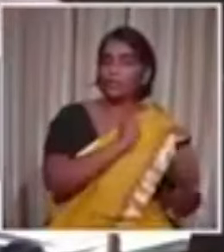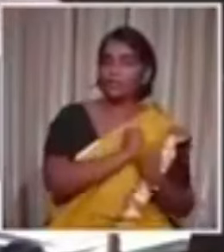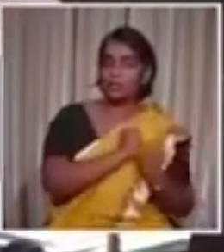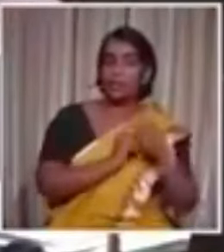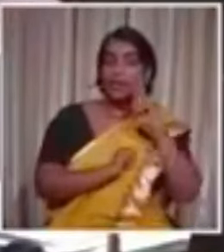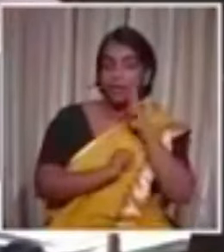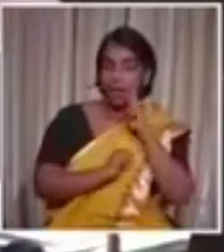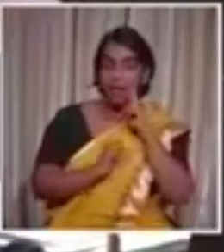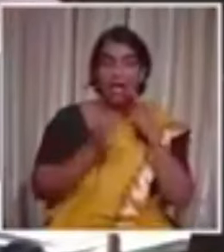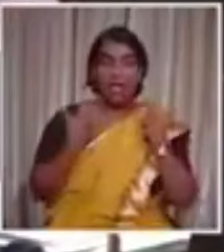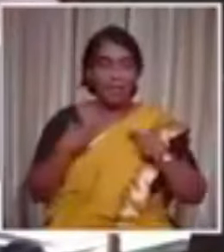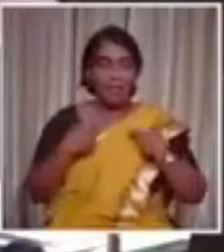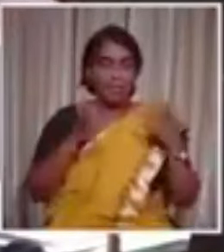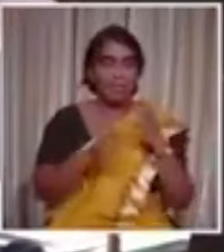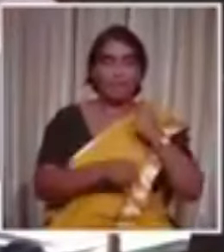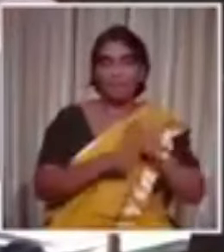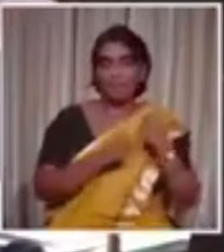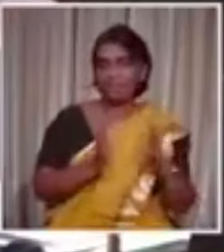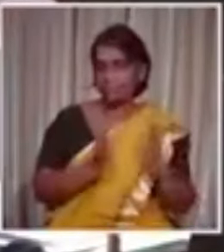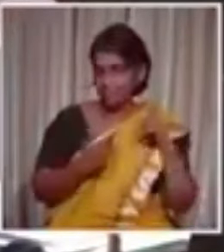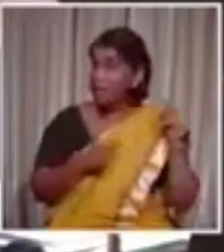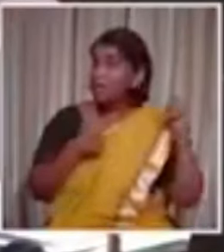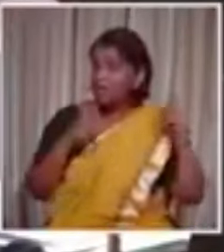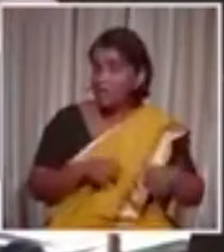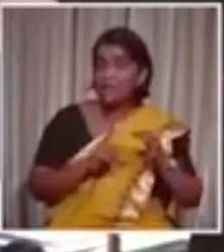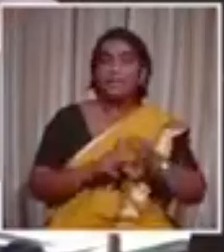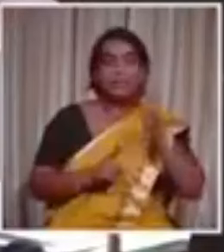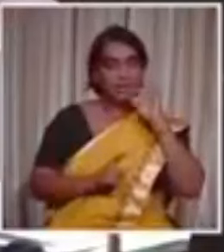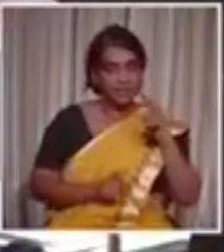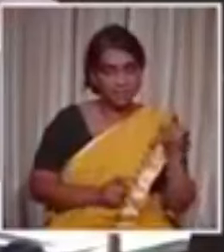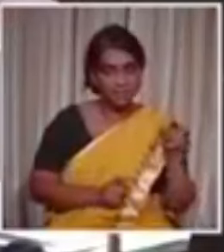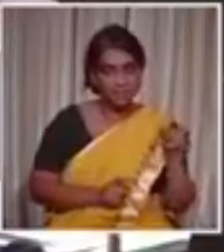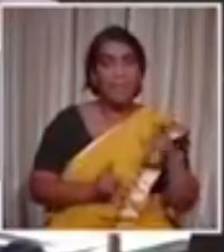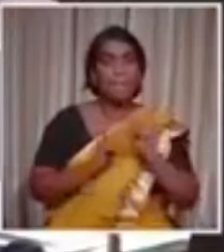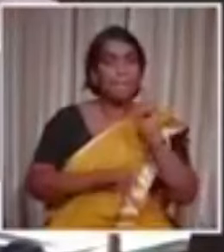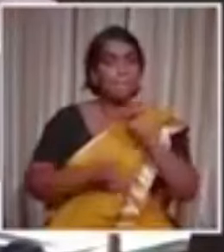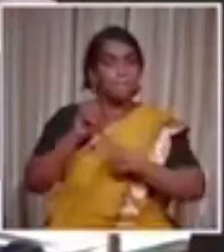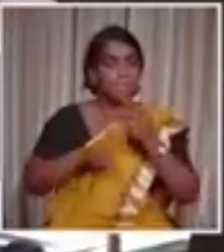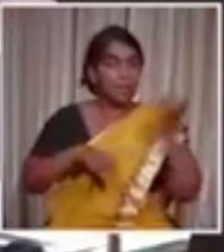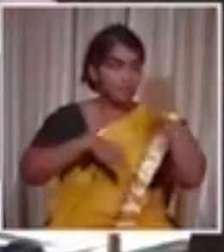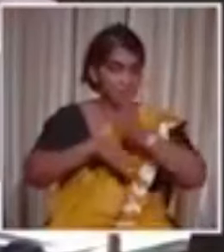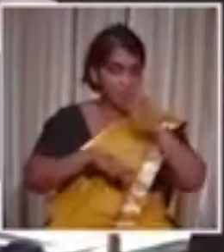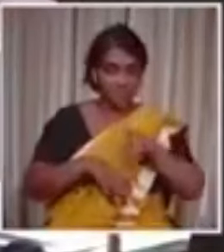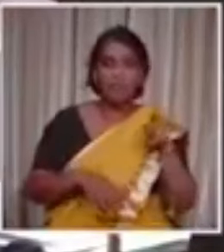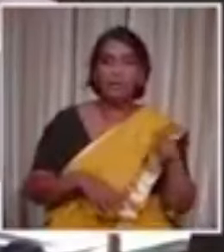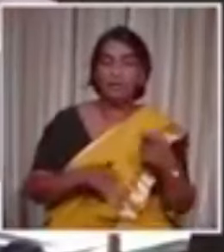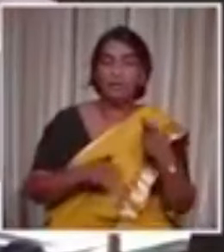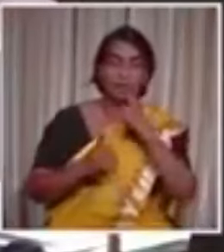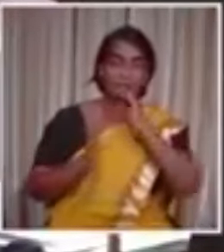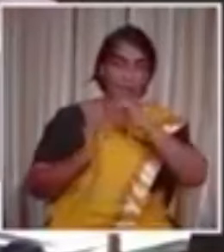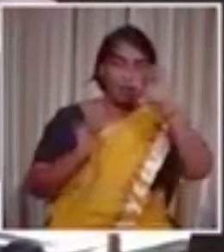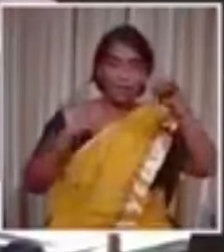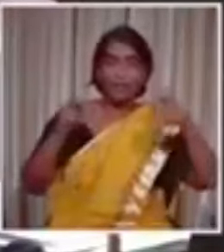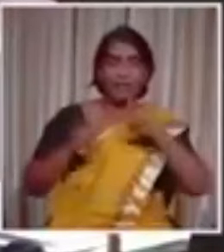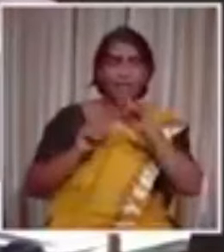රනිල් රාජපක්ෂ ආණ්ඩුවකට නැගුණ ලැබුවා. දැන් ජනාධිපතිවරයා මේ පාර්ලිමේන්තුවේ මුලසුන සිට අපිට ආරාධනා කරන්නේ